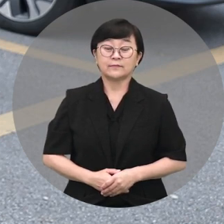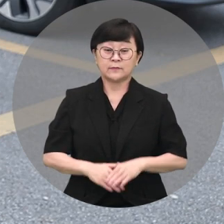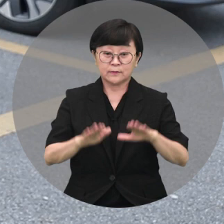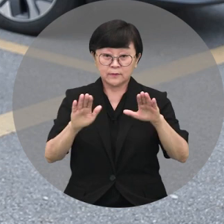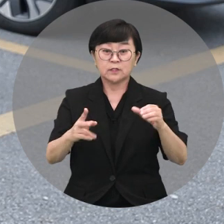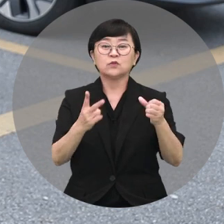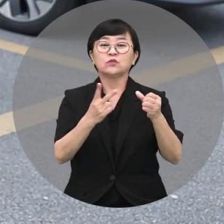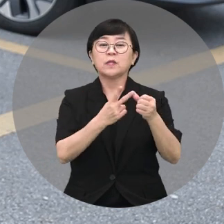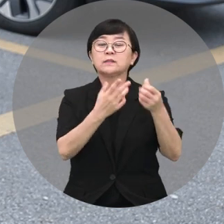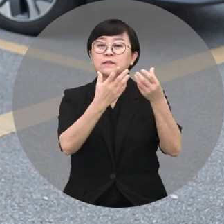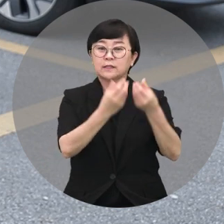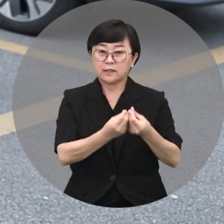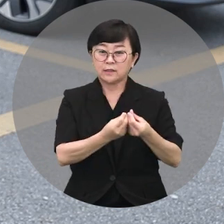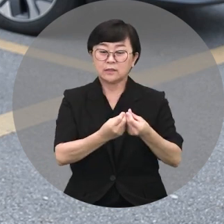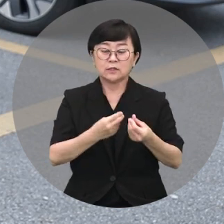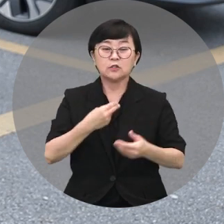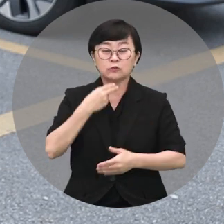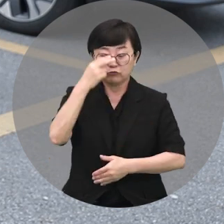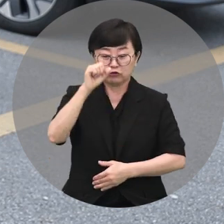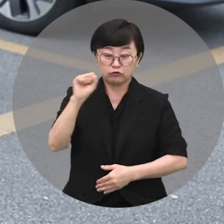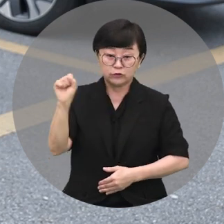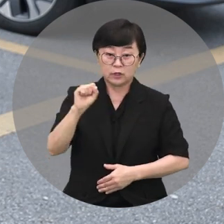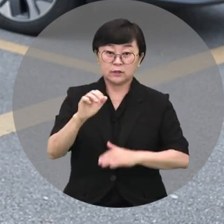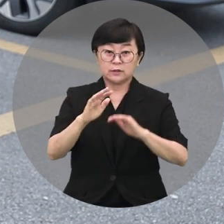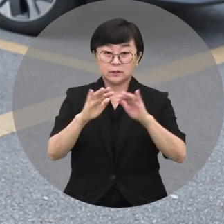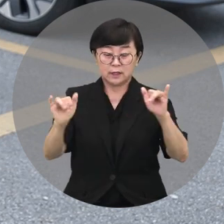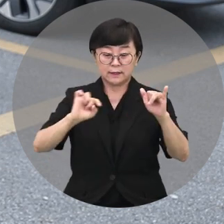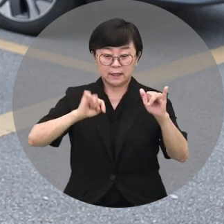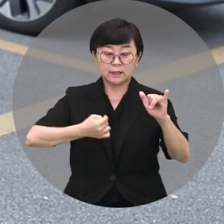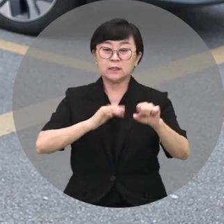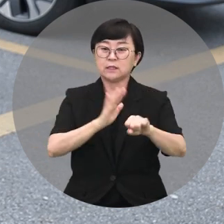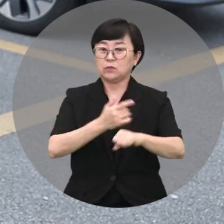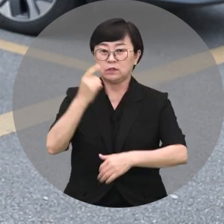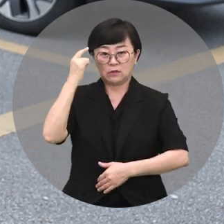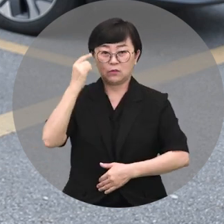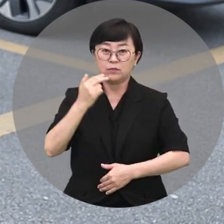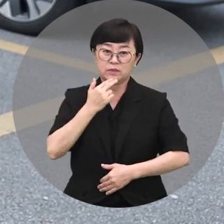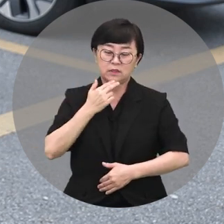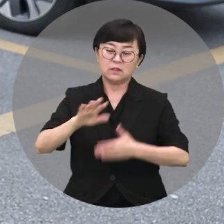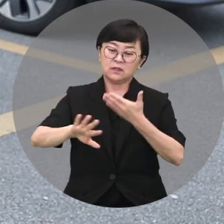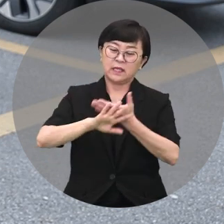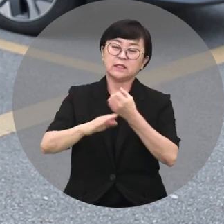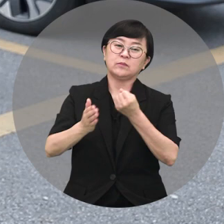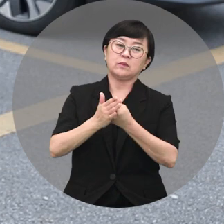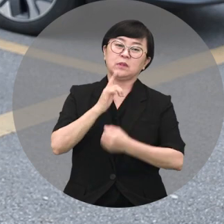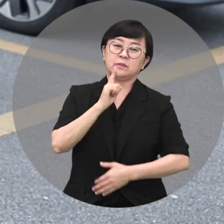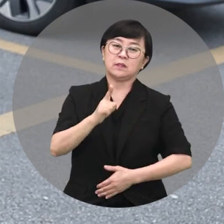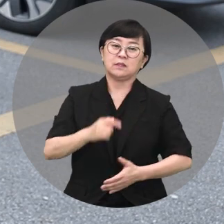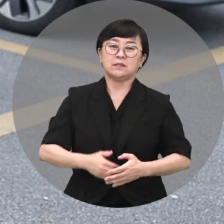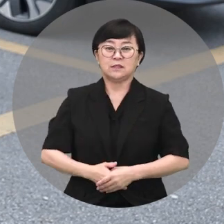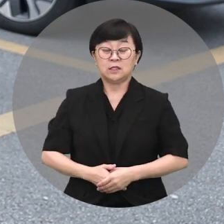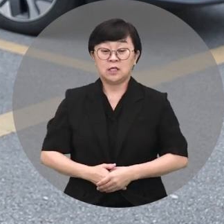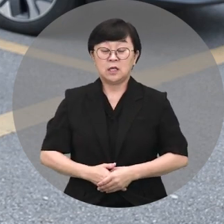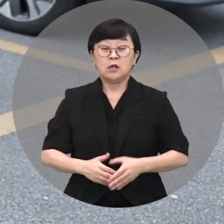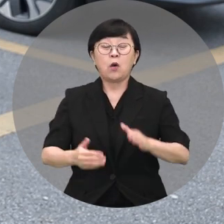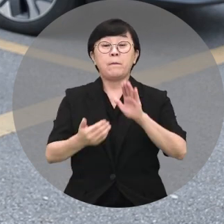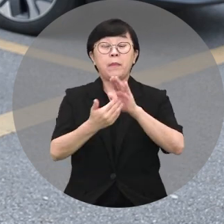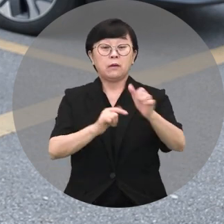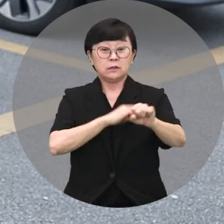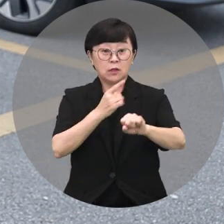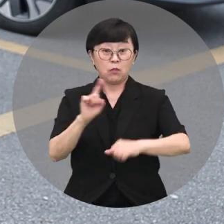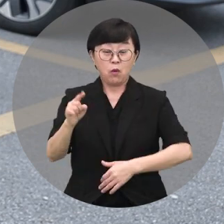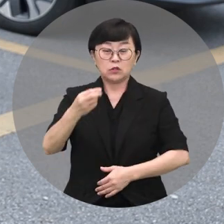이번 두 번째 사례의 음주운전자는 자신의 잘못은 생각지 않고 남 탓을 하고 있는데요. 여기에 속하는 방어